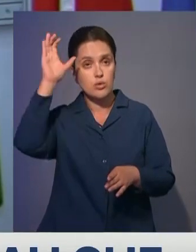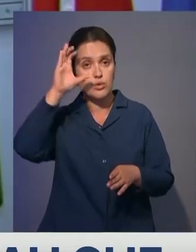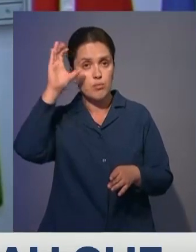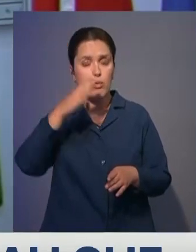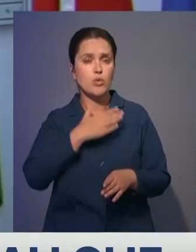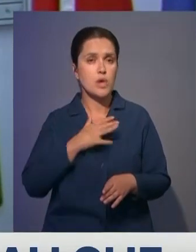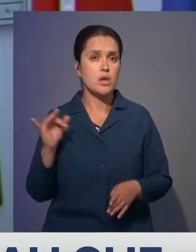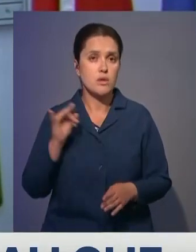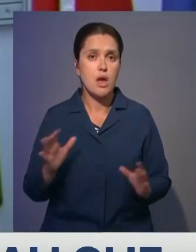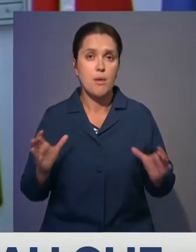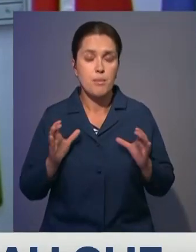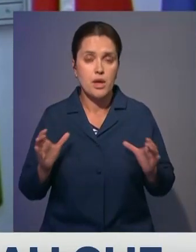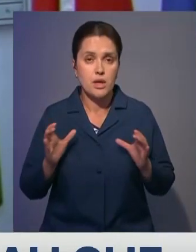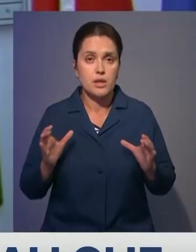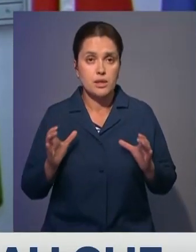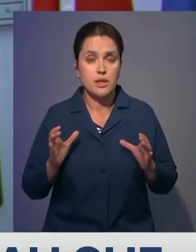многотысячелетней нашей историей